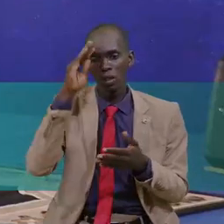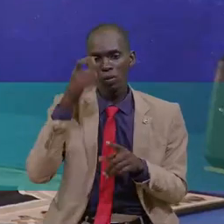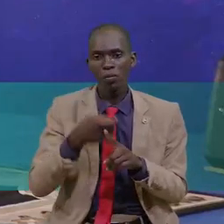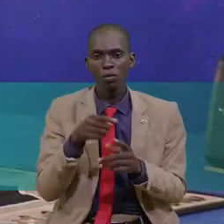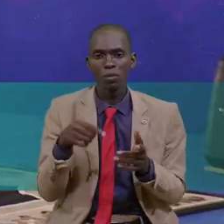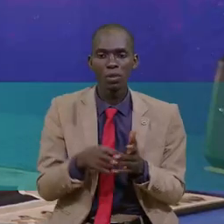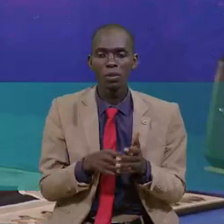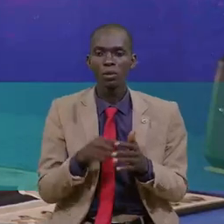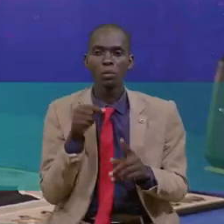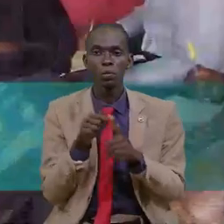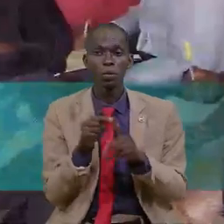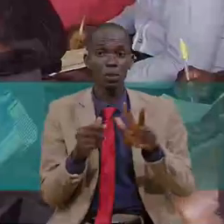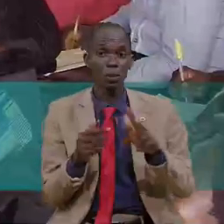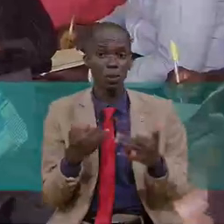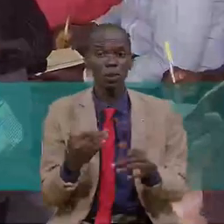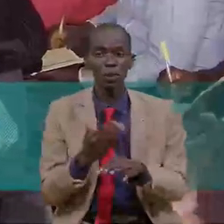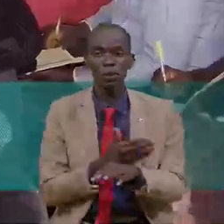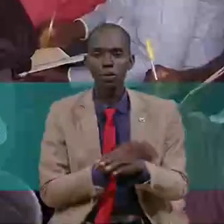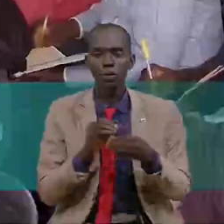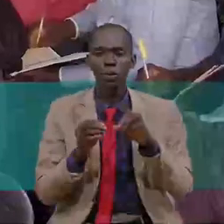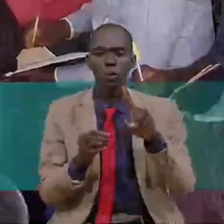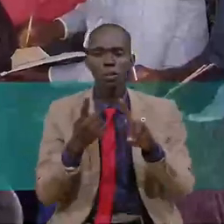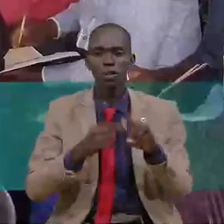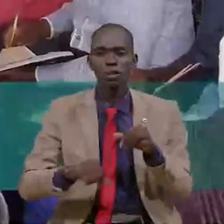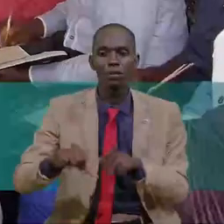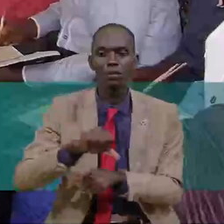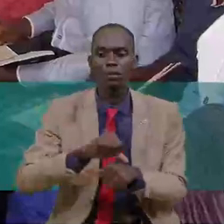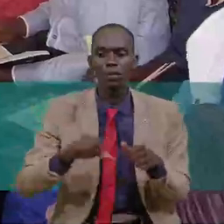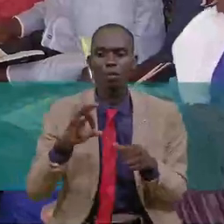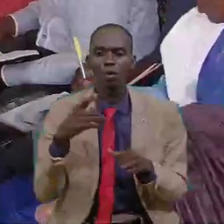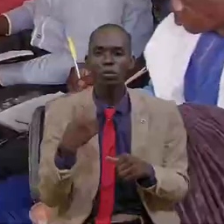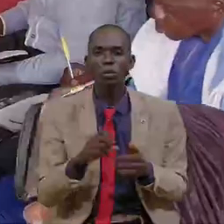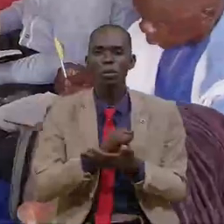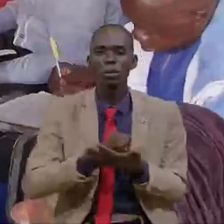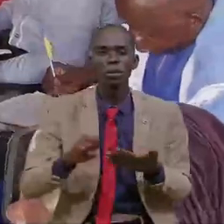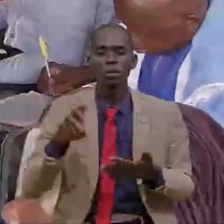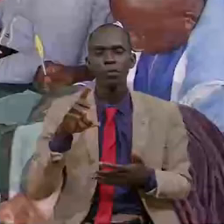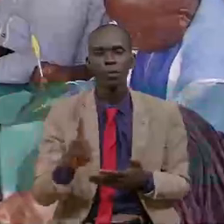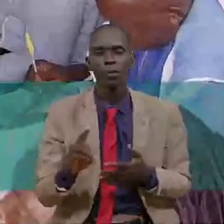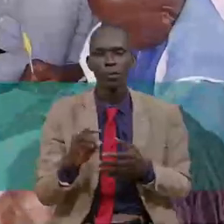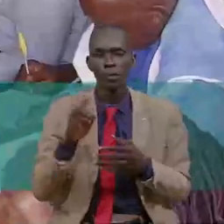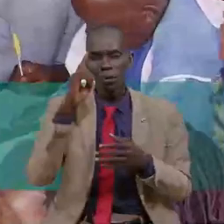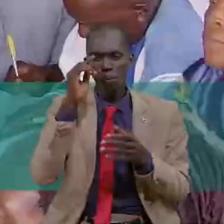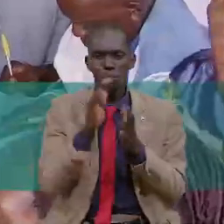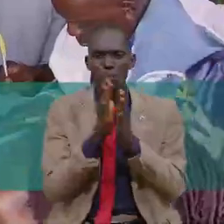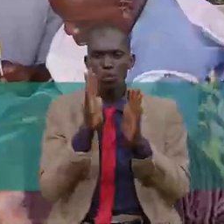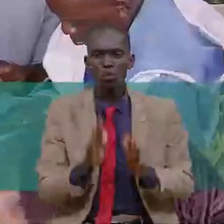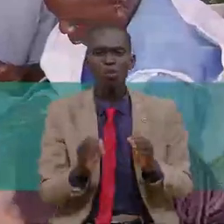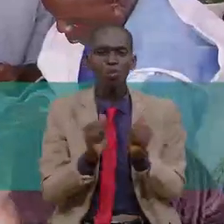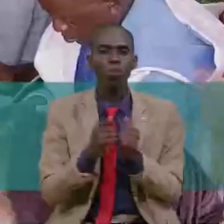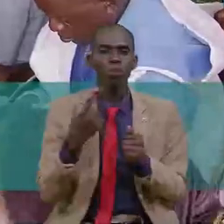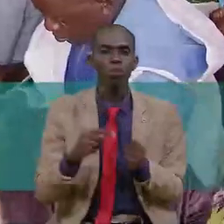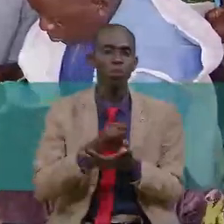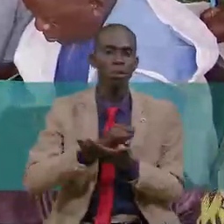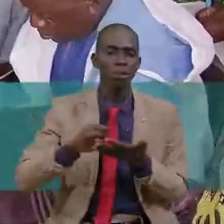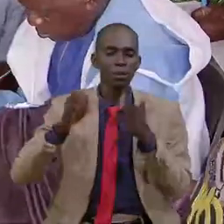Premièrement, la communion des saints sanctifiés avec le sanctificateur.